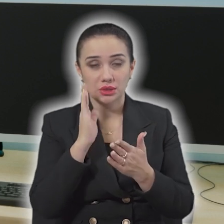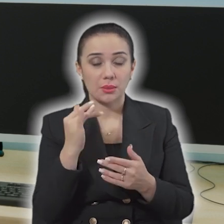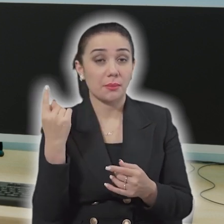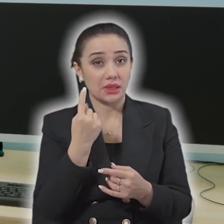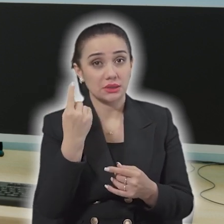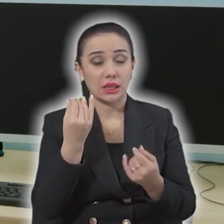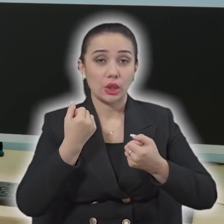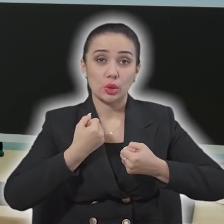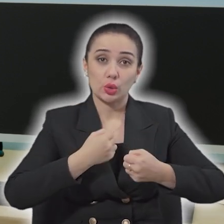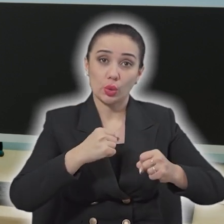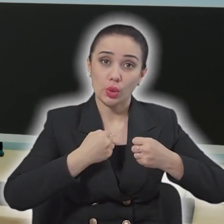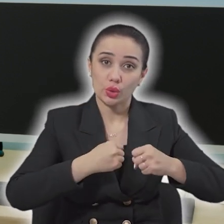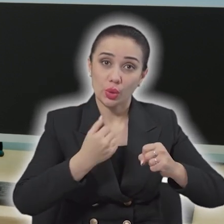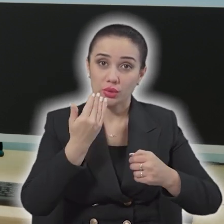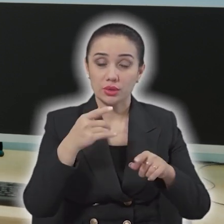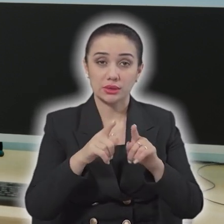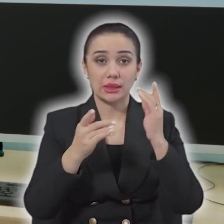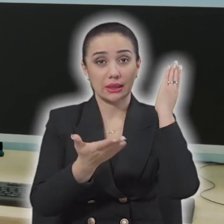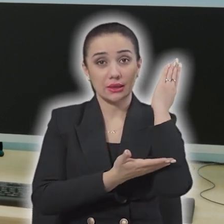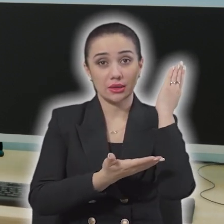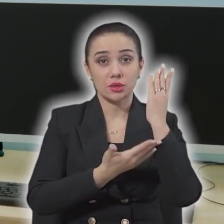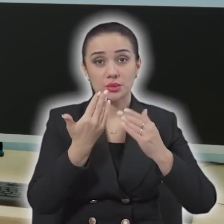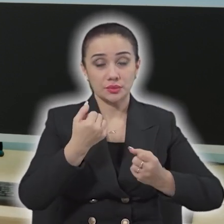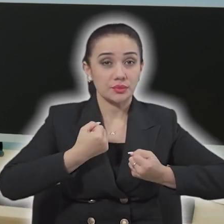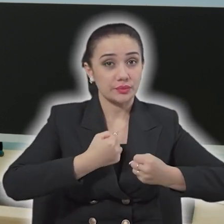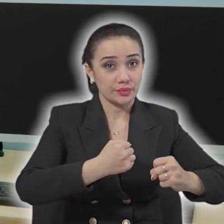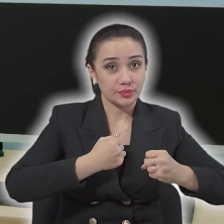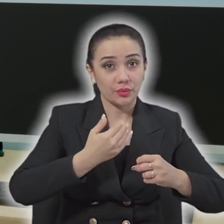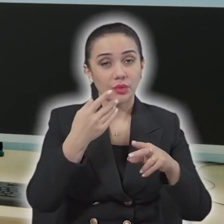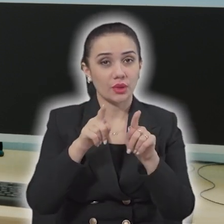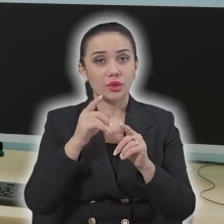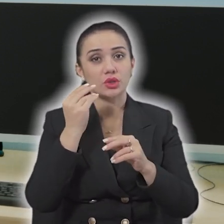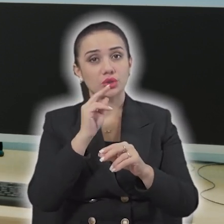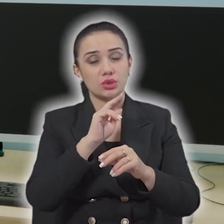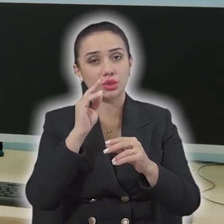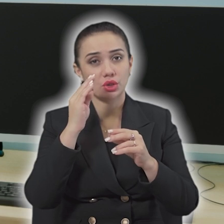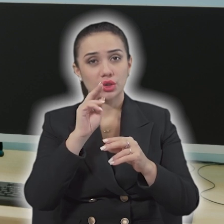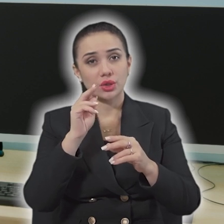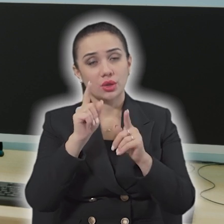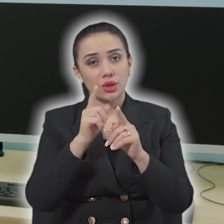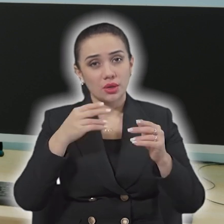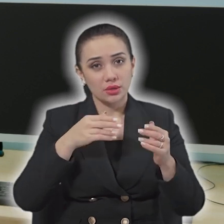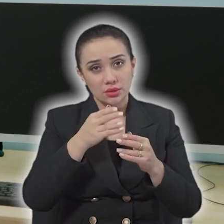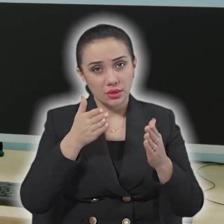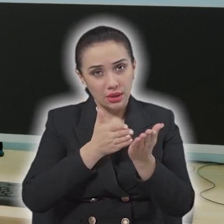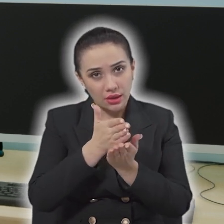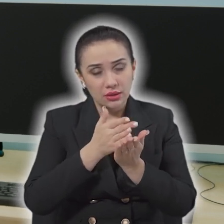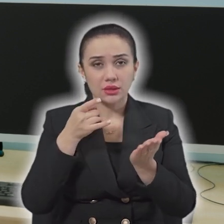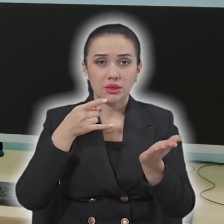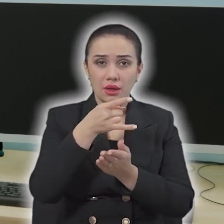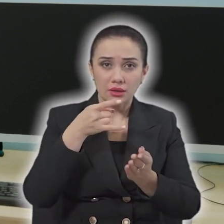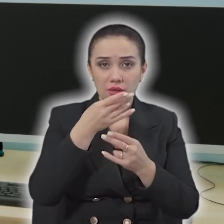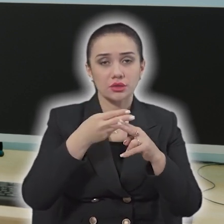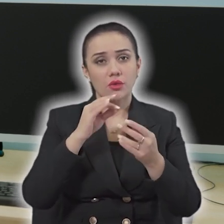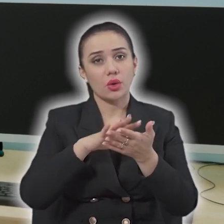Mayli. Birinchisi duradgorlik, ya'ni yog'och sozlik hunari. Ish jarayoni yog'och qirqish, tilish,